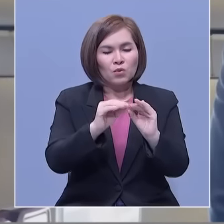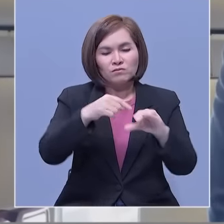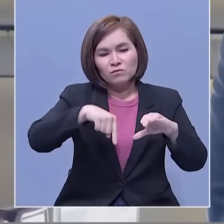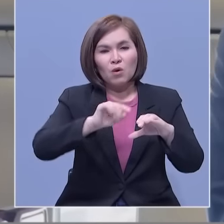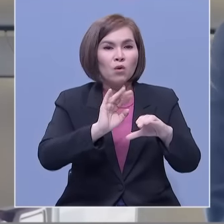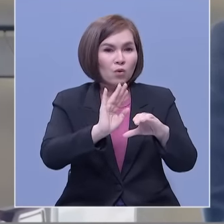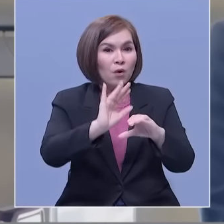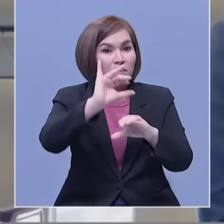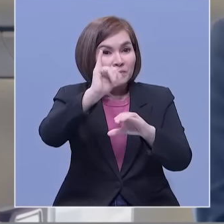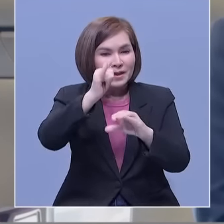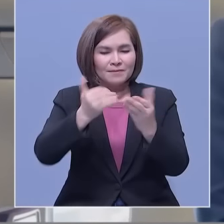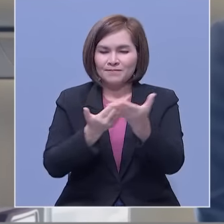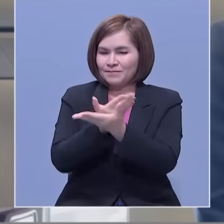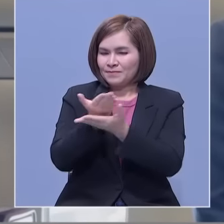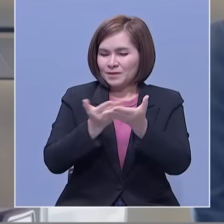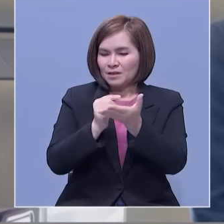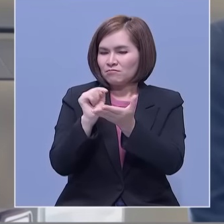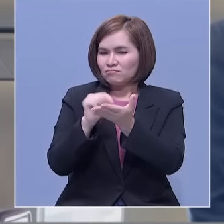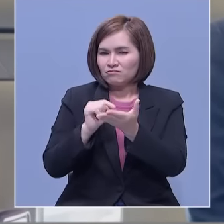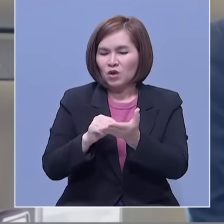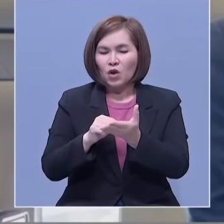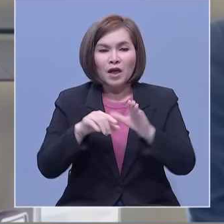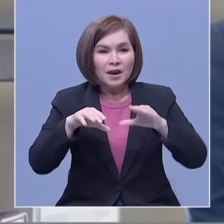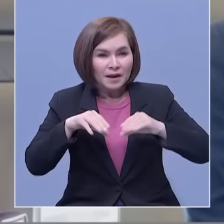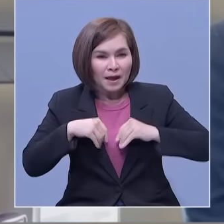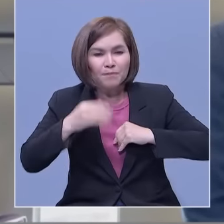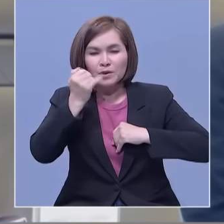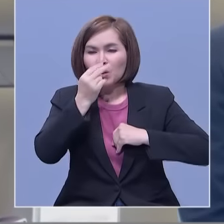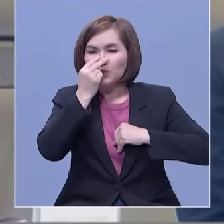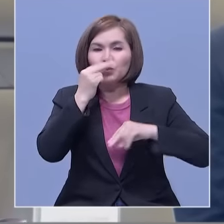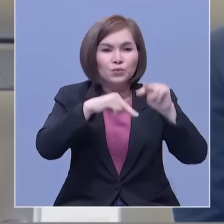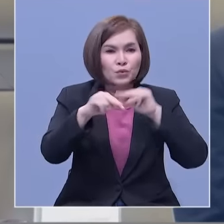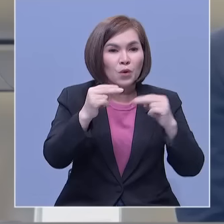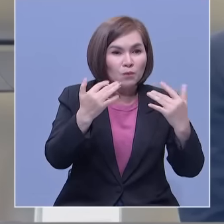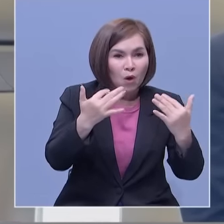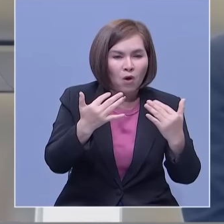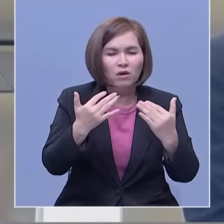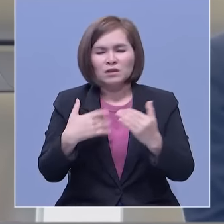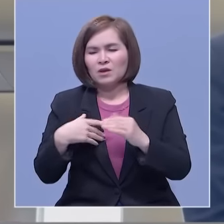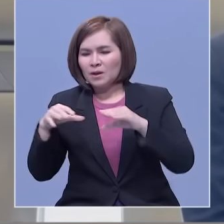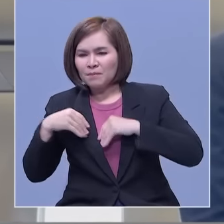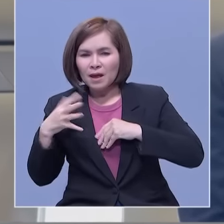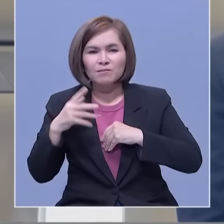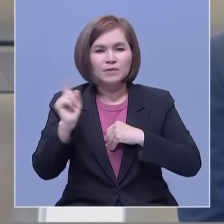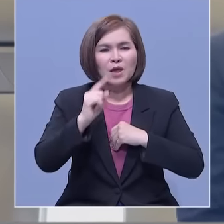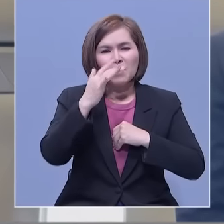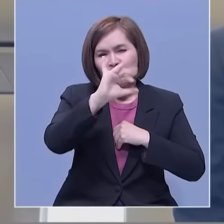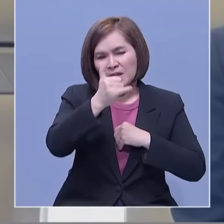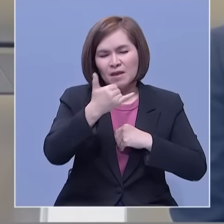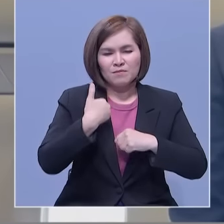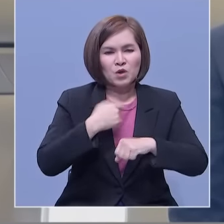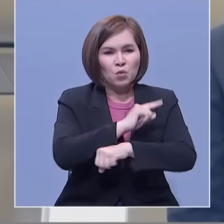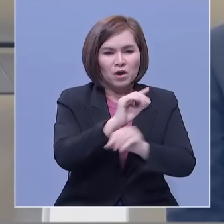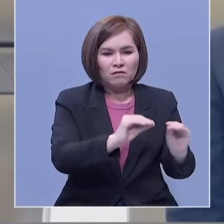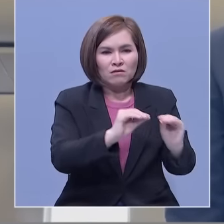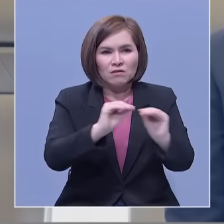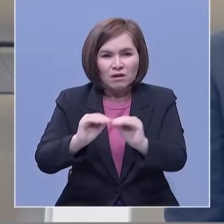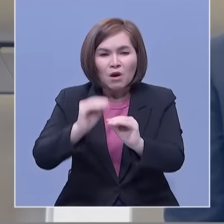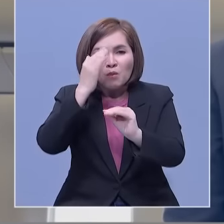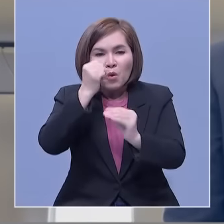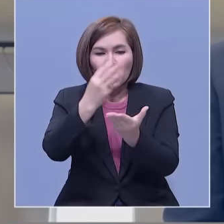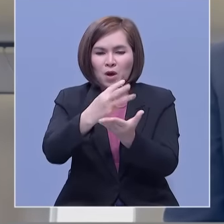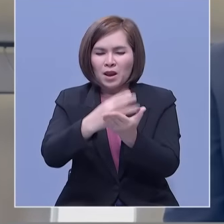นำเรื่องเนี้ยขึ้นมาพิจารณาจะรับคำร้องเลยมั้ยก็มีหลายต่อหลายครั้งนะที่บางทีอาจจะเลื่อนไปก็ได้ว่าวันนี้ยังไม่ถึง